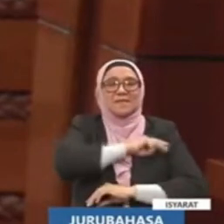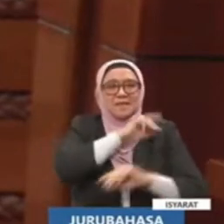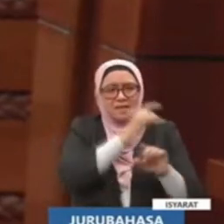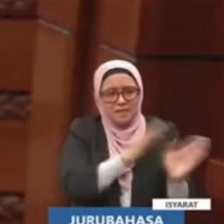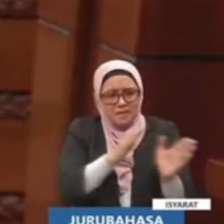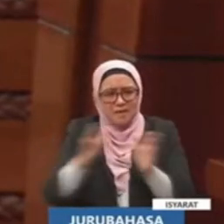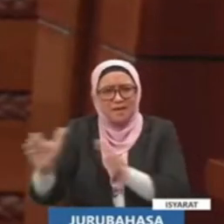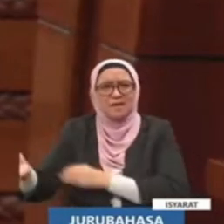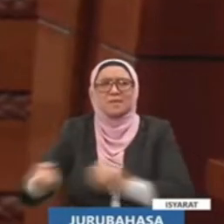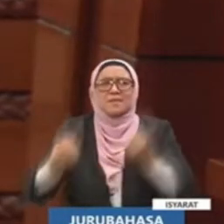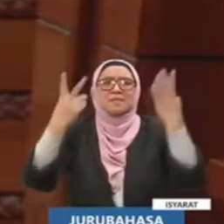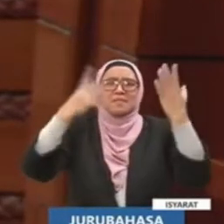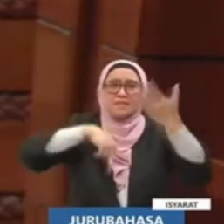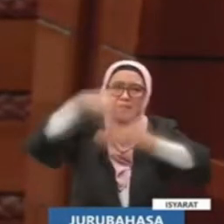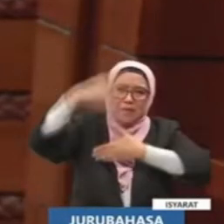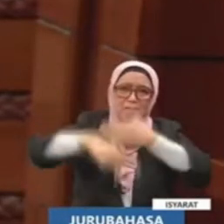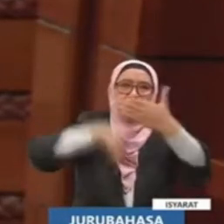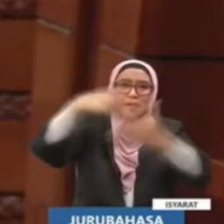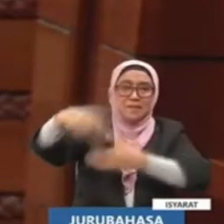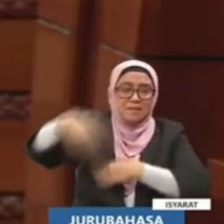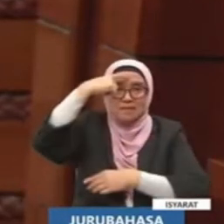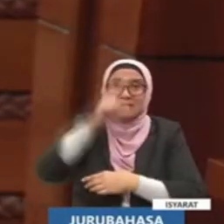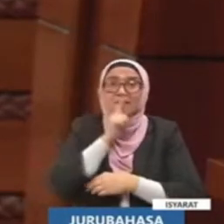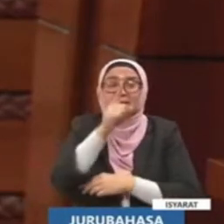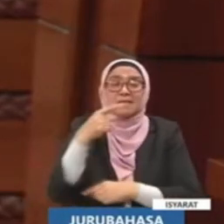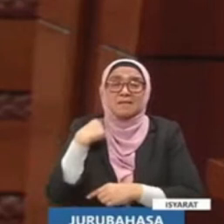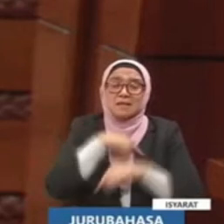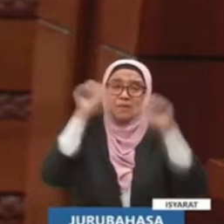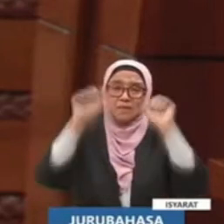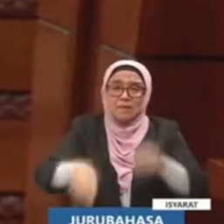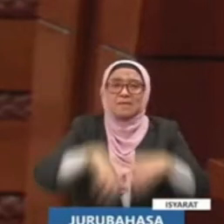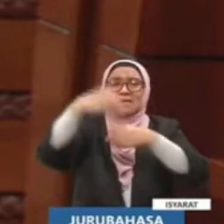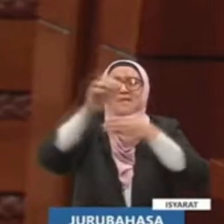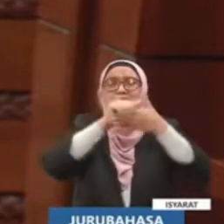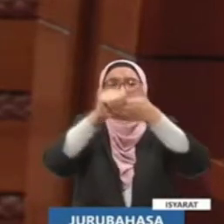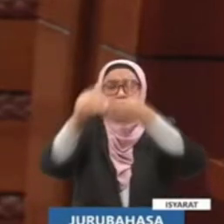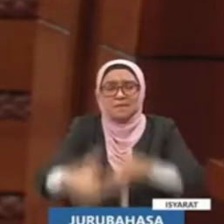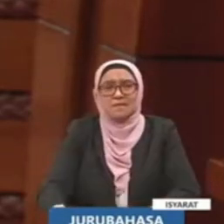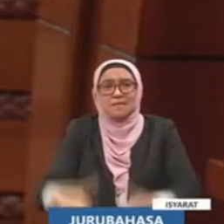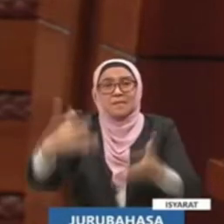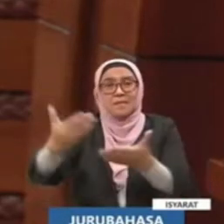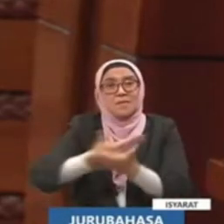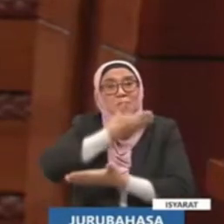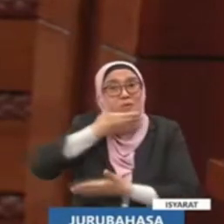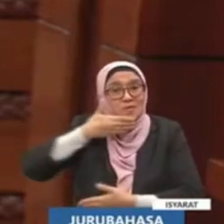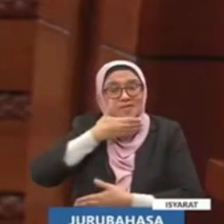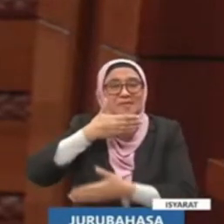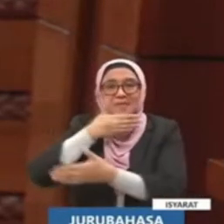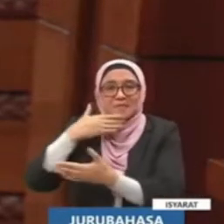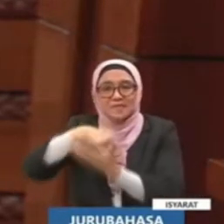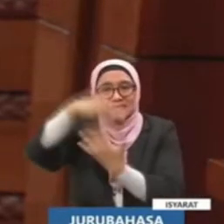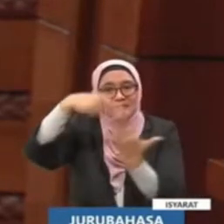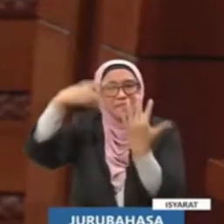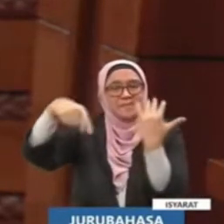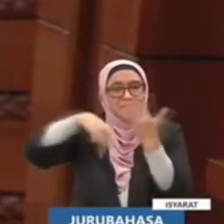untuk memastikan supaya kita dapat melahirkan kepemimpinan kepemimpinan muda diantara program kita ialah kita sedang dalam